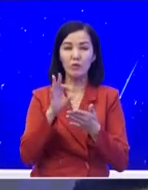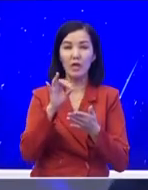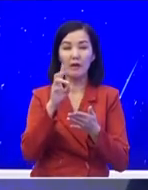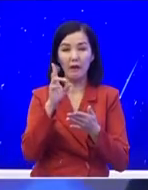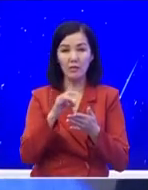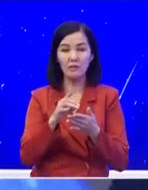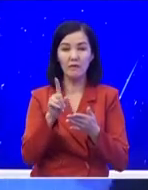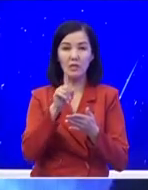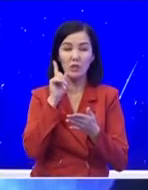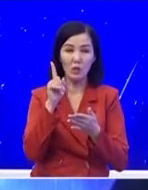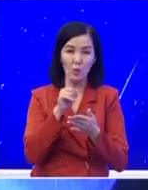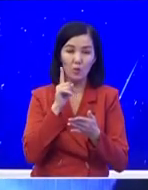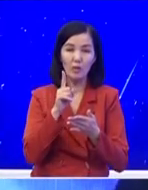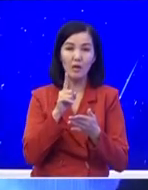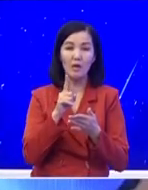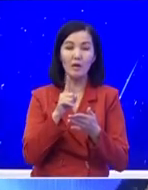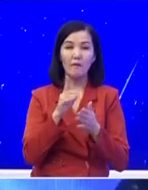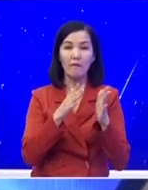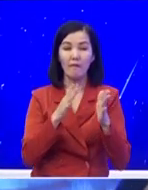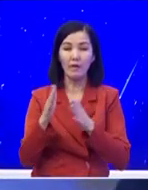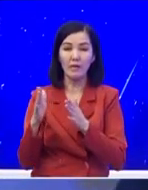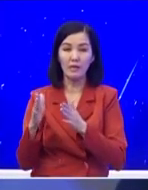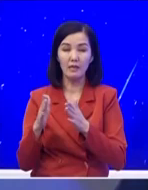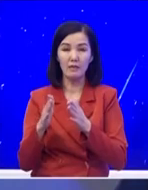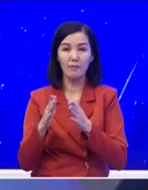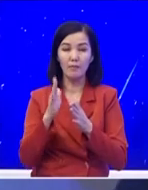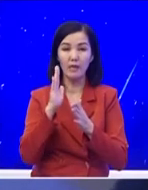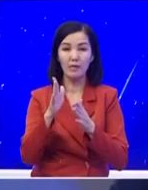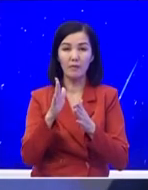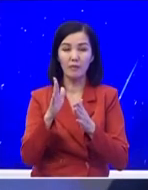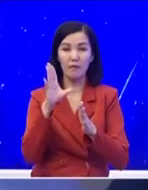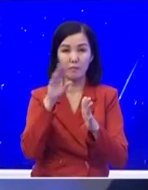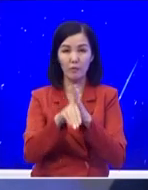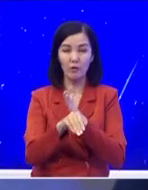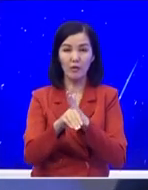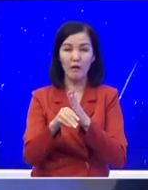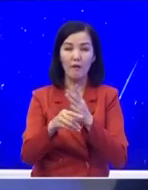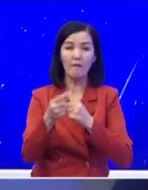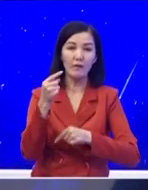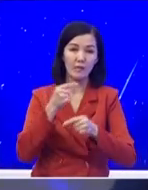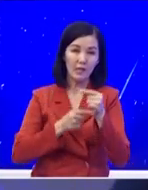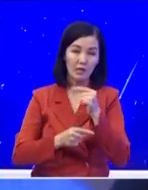уровень, соответственно, у нас несколько есть вариантов. И поэтапное будет уже